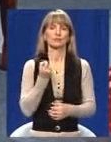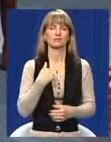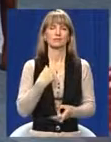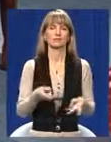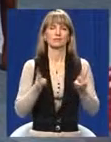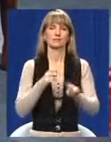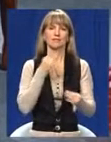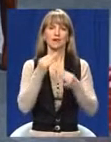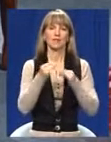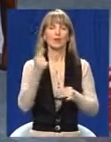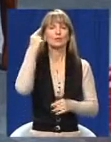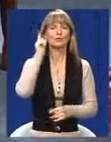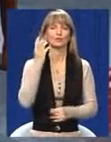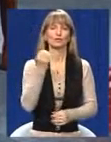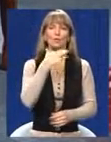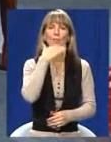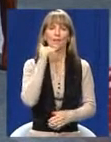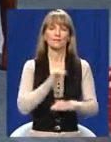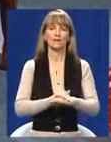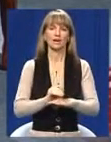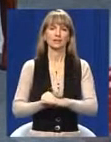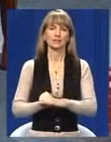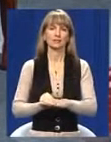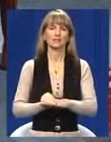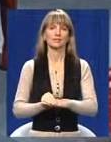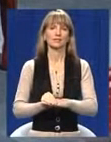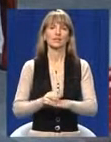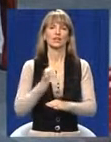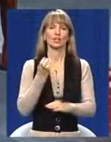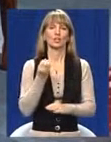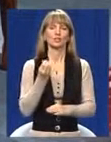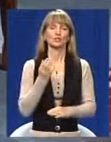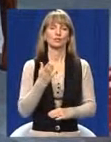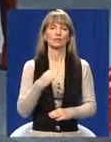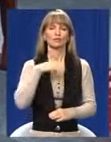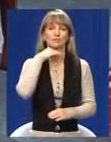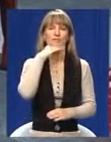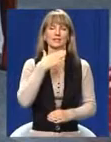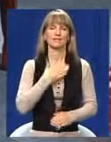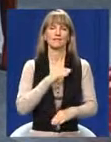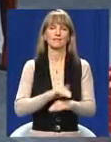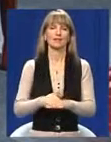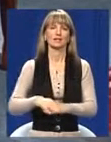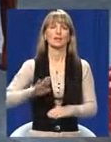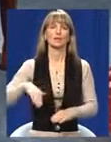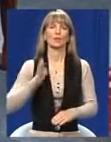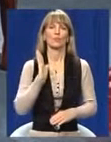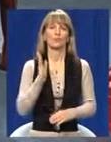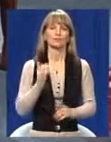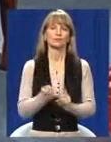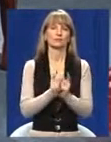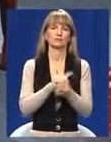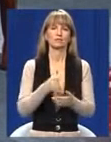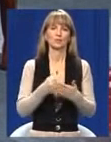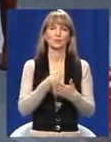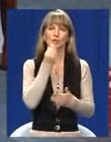залишилось поговорити, дізнаємось ще багато фактів, ще наситимося нашими фактами, а потім уже будемо переступати до